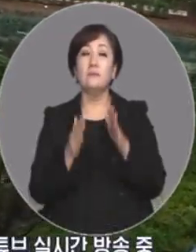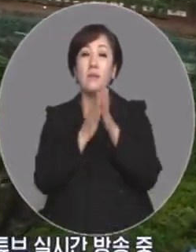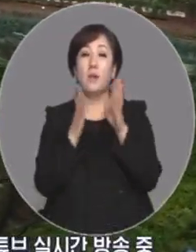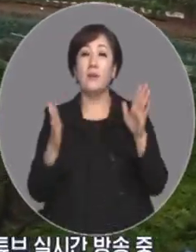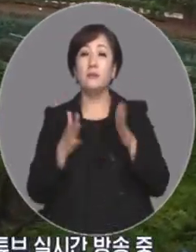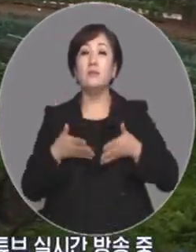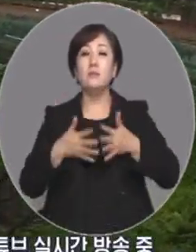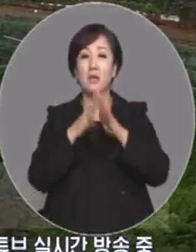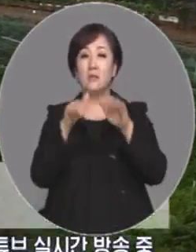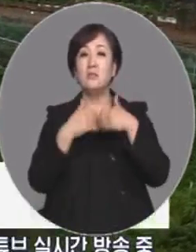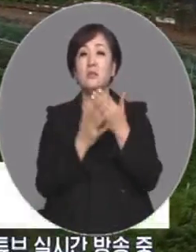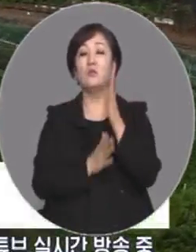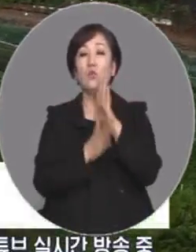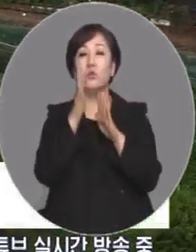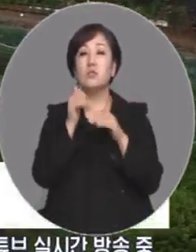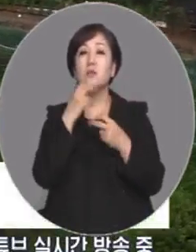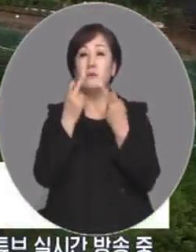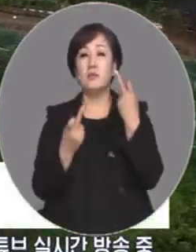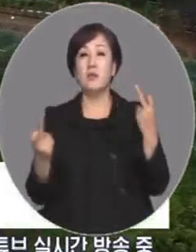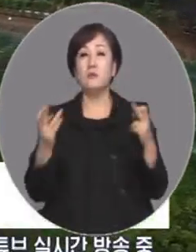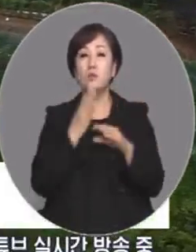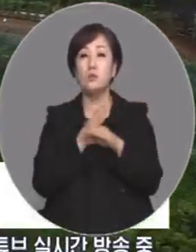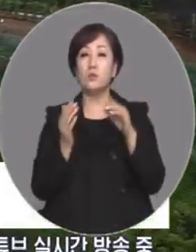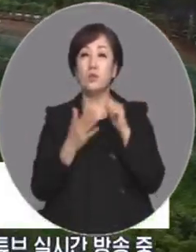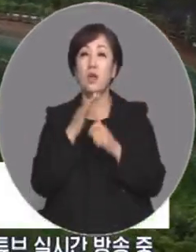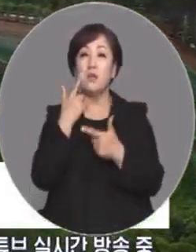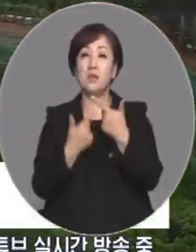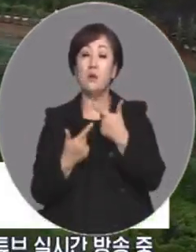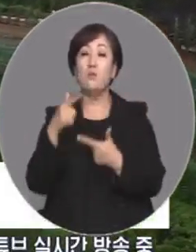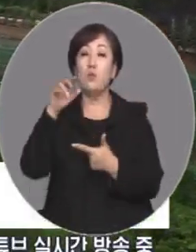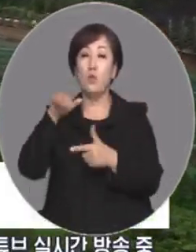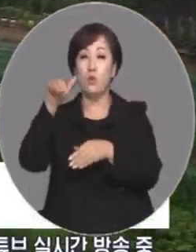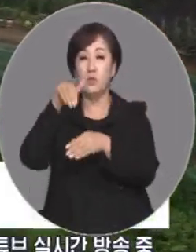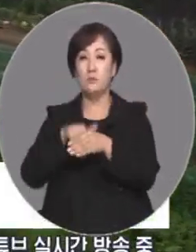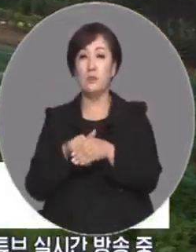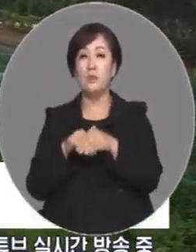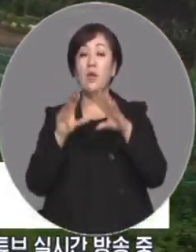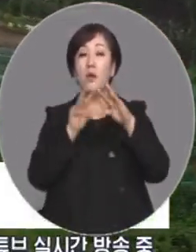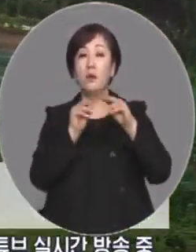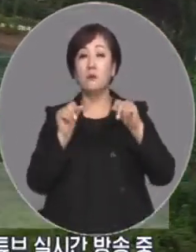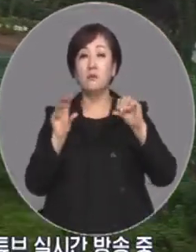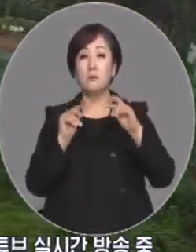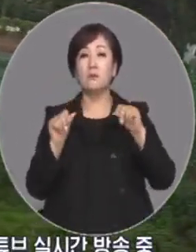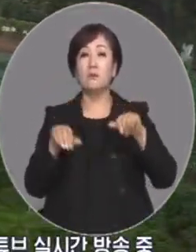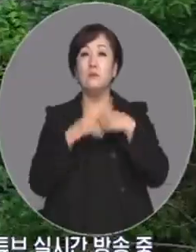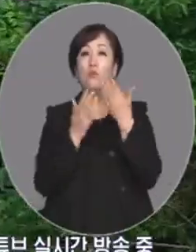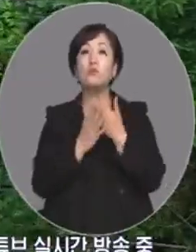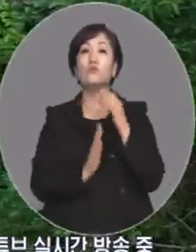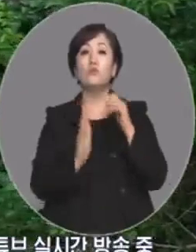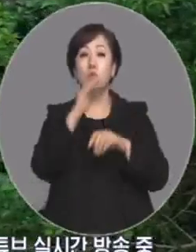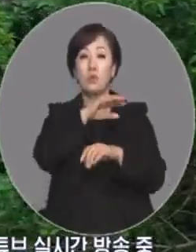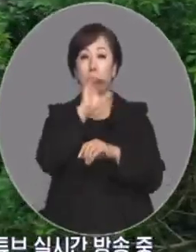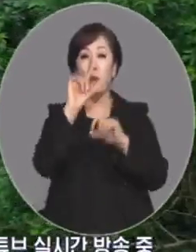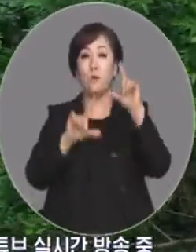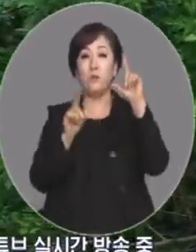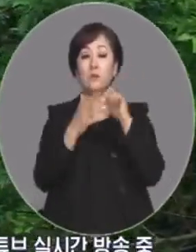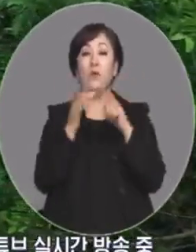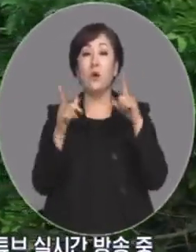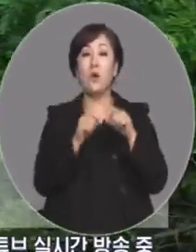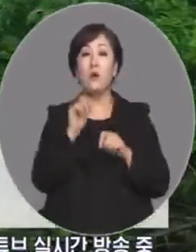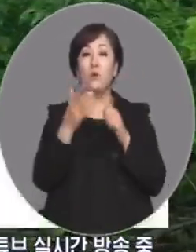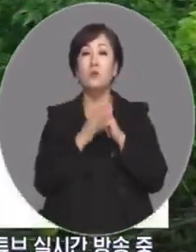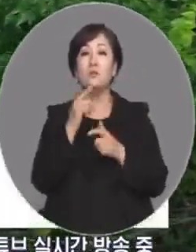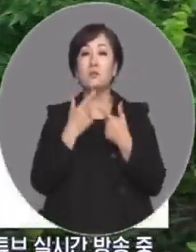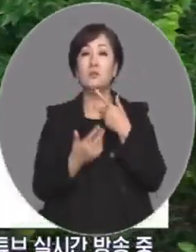아파트 단지가 보이는 도심의 한 야산. 나무가 있어야 할 자리에 황토색 흙이 덮여 있습니다. 가까이 가보니